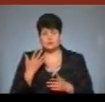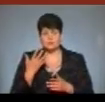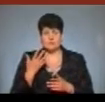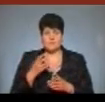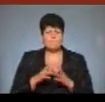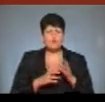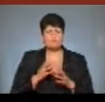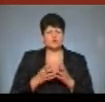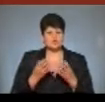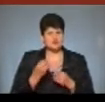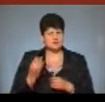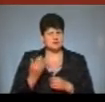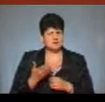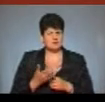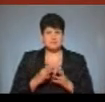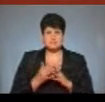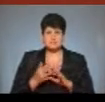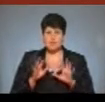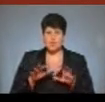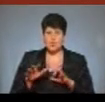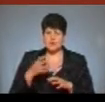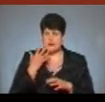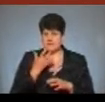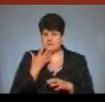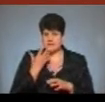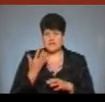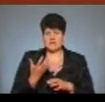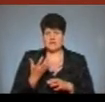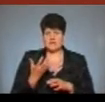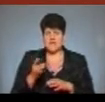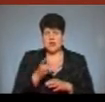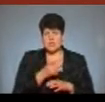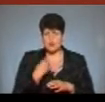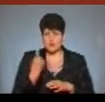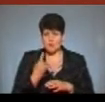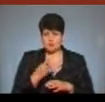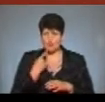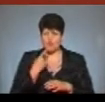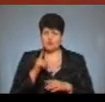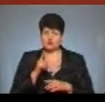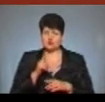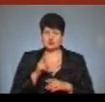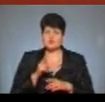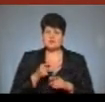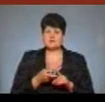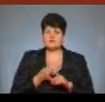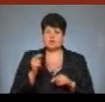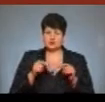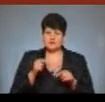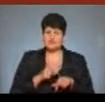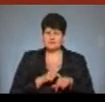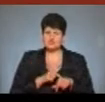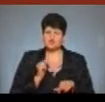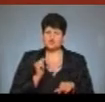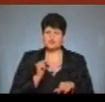само... Помідори ще цікавлять, тому що сільські голови південних районів області говорять про те, що через дощі вони відчули, і